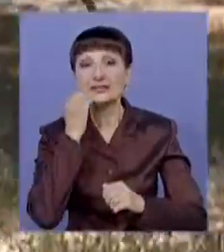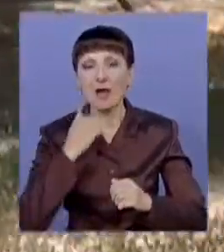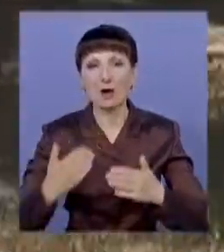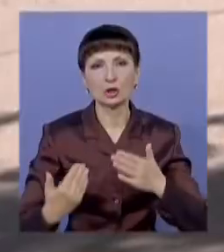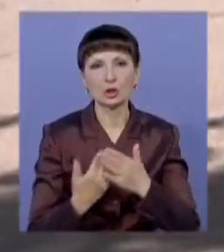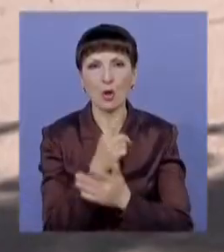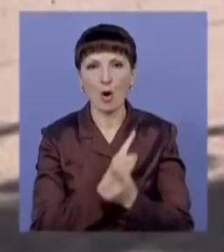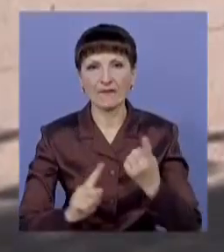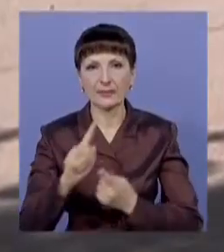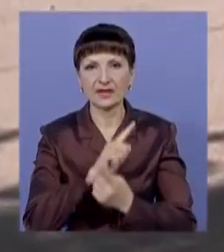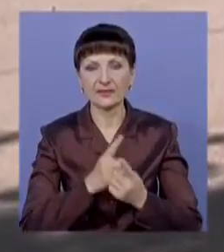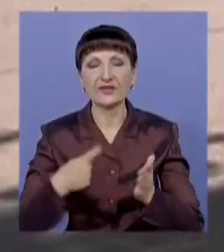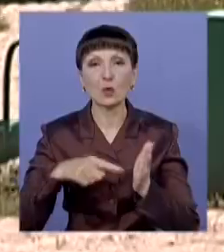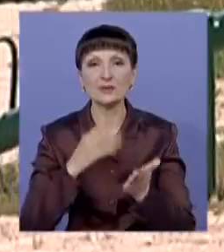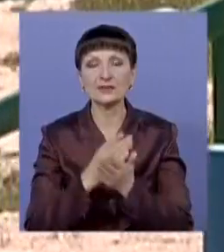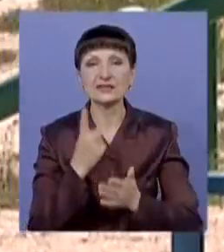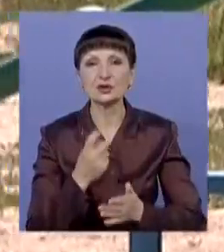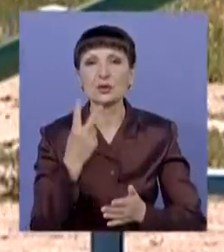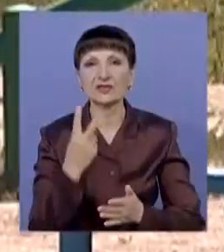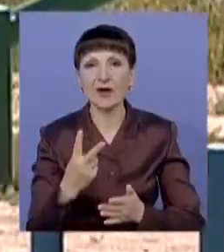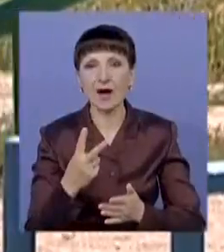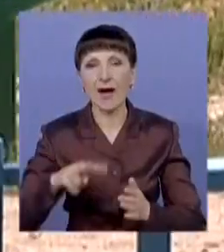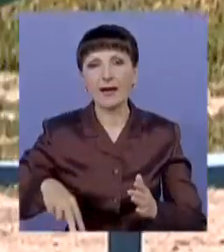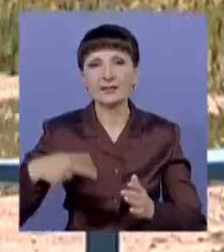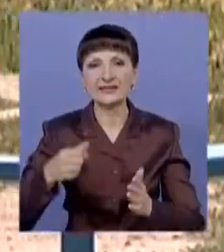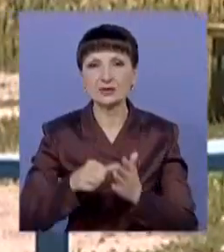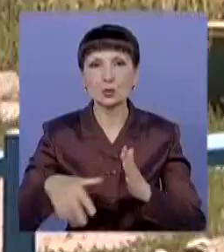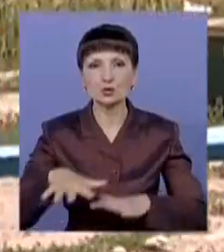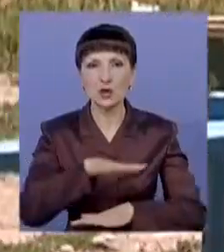обновить. На сегодняшний день в городе имеется 102 административных участка.